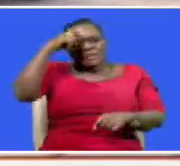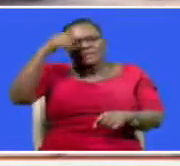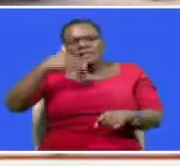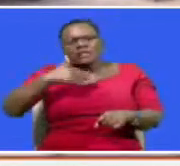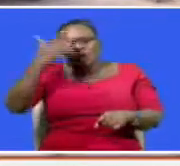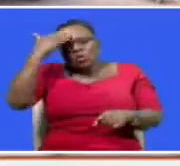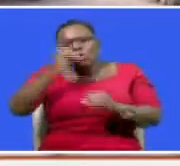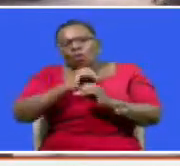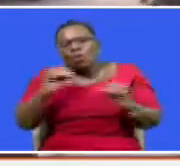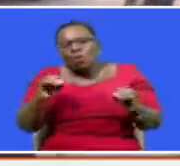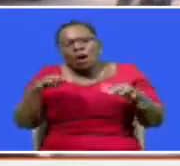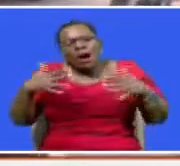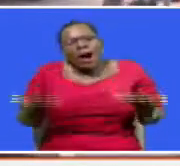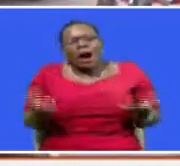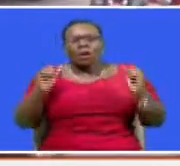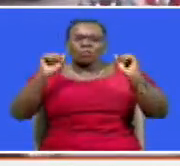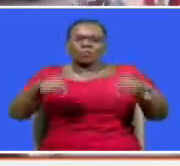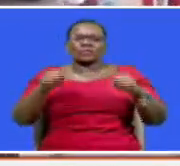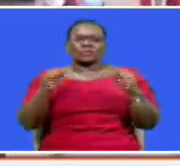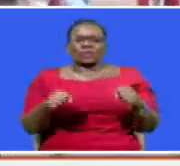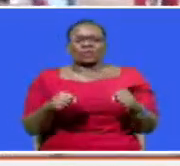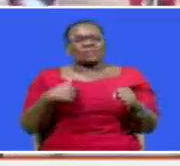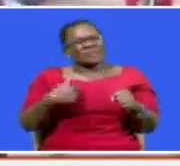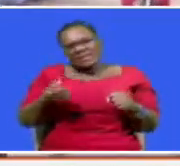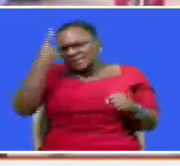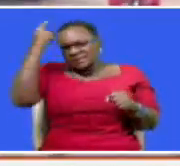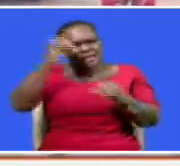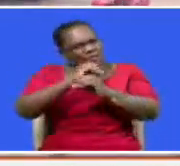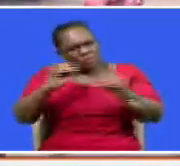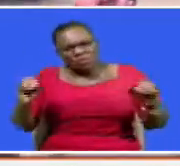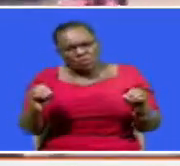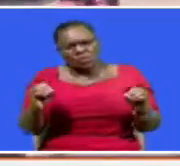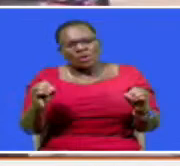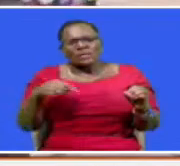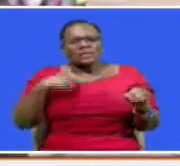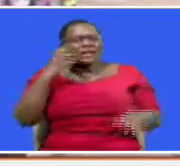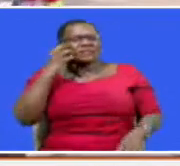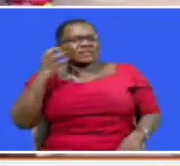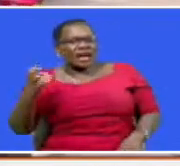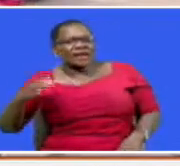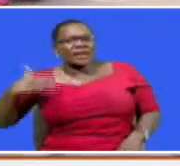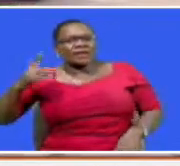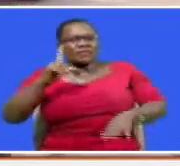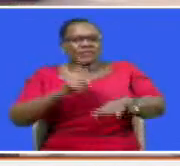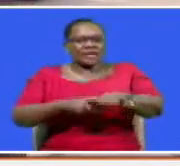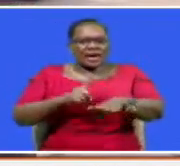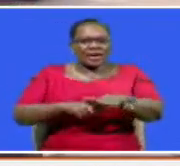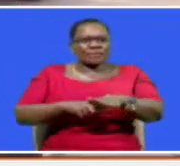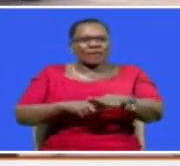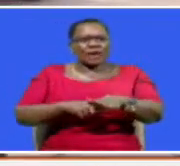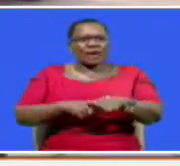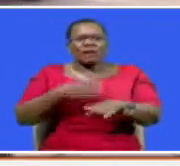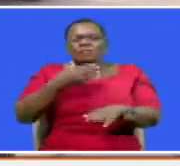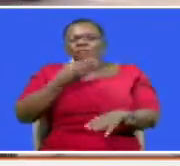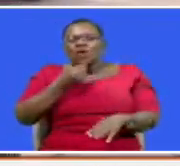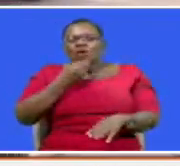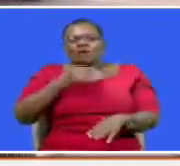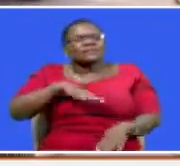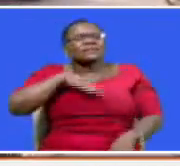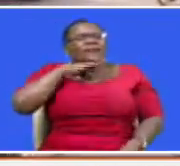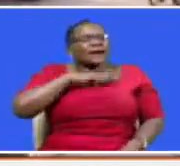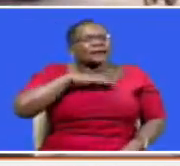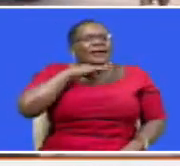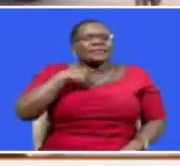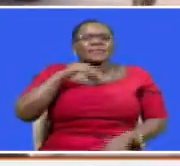intelligence hawajui. Kazi ya intelligence mimi nashindwa ni gani? Tunahuzuni sana kwa sababu kila wakati kila uchao tunatupa vijana wetu. Kwa